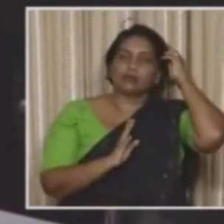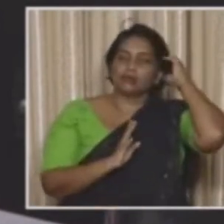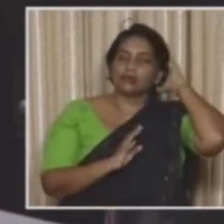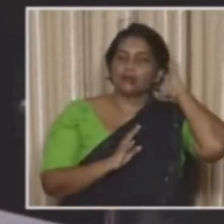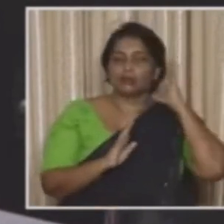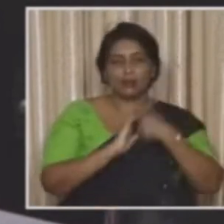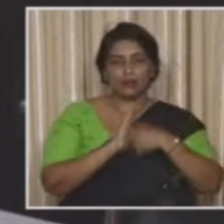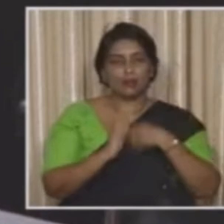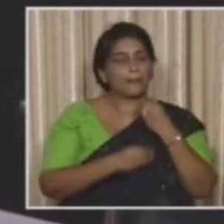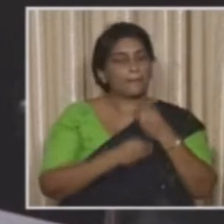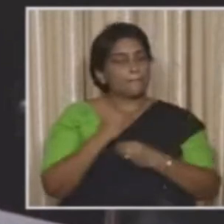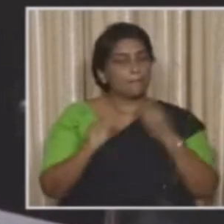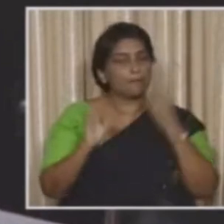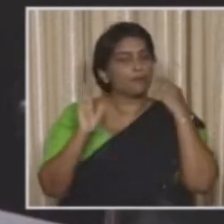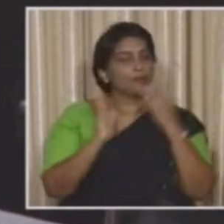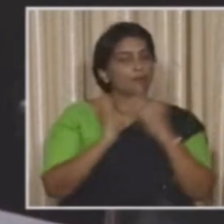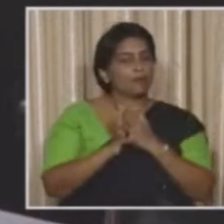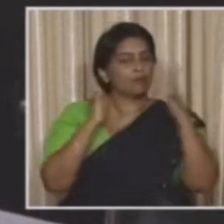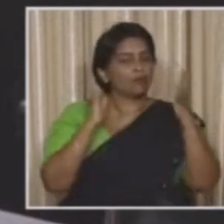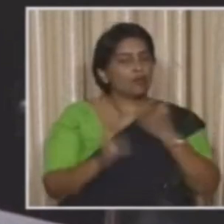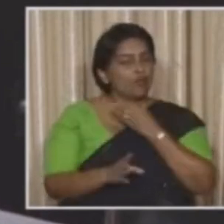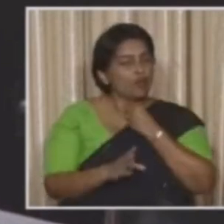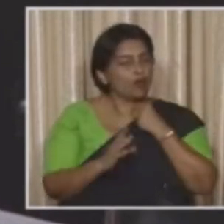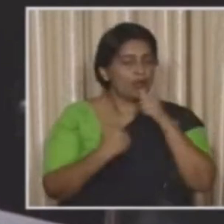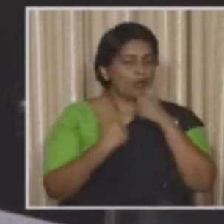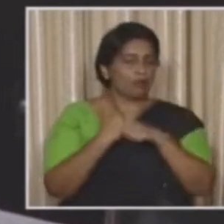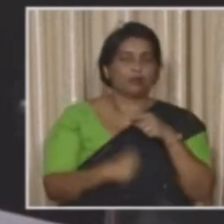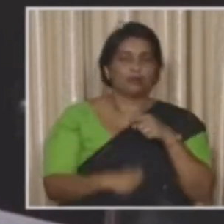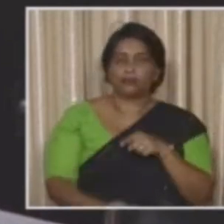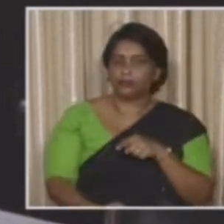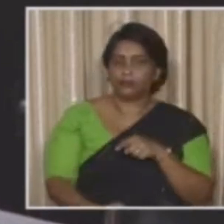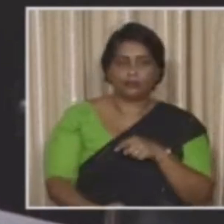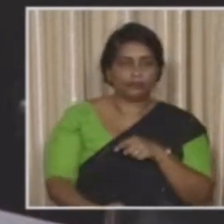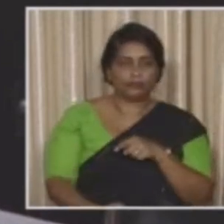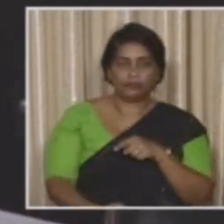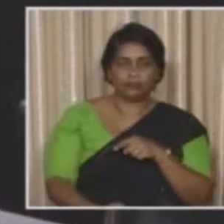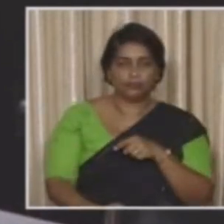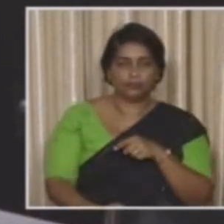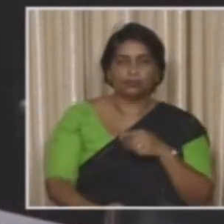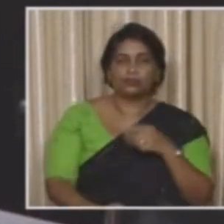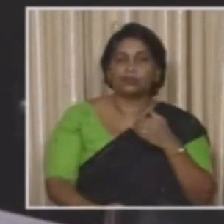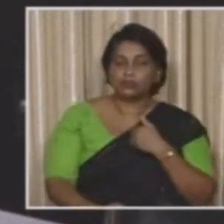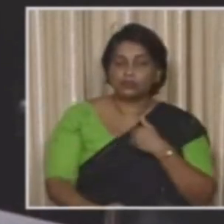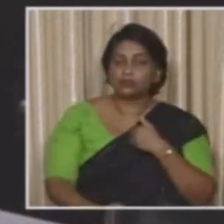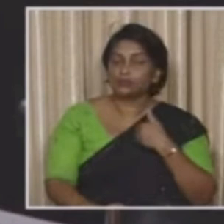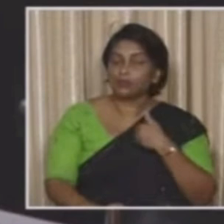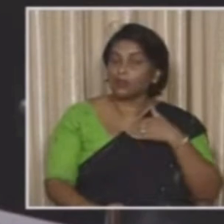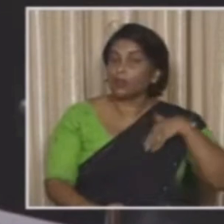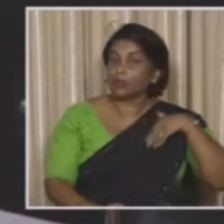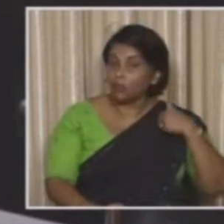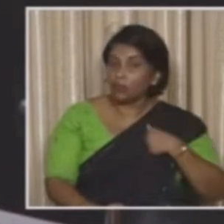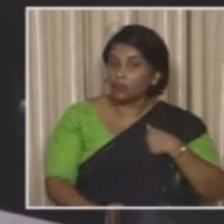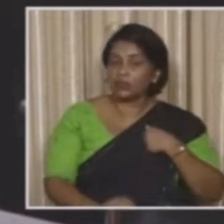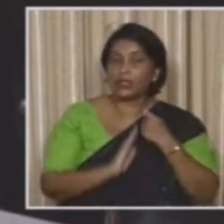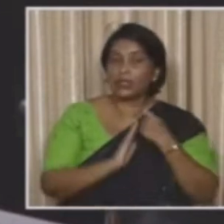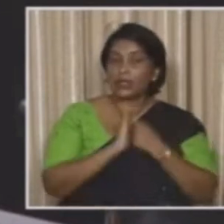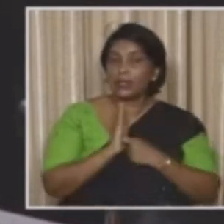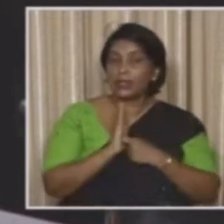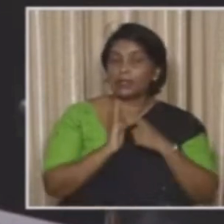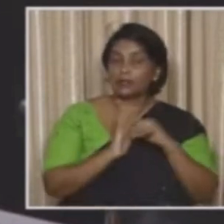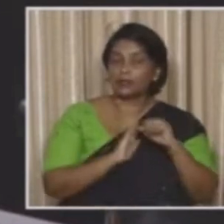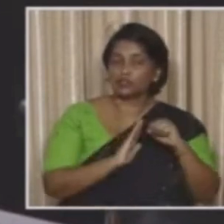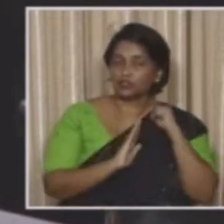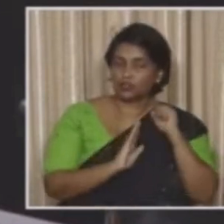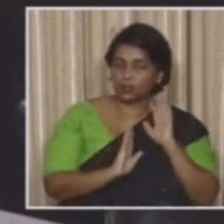අපේ රටේ මේ ආයෝජනයන් පිළිබඳ විශාල මිත්‍යාවක් හදලා තිබෙනවා හරිද අපි සම අපේ ප්‍රධාන වශයෙන් ගත්තොත් අපේ නීති රාමුව ශක්තිමත් වෙන්න